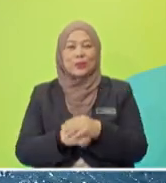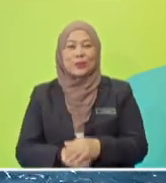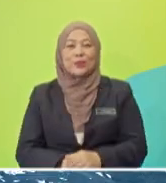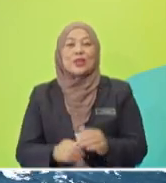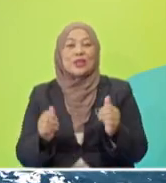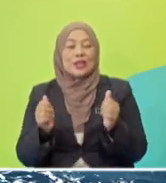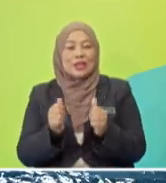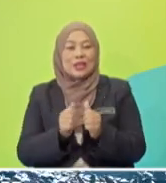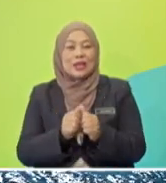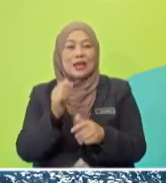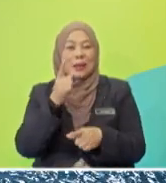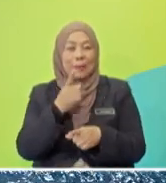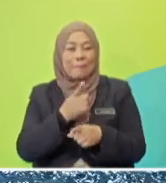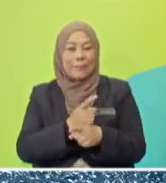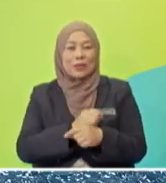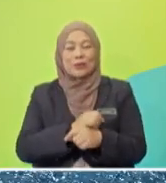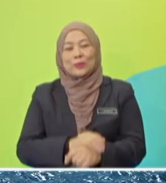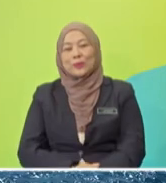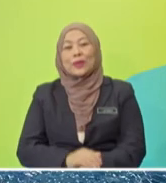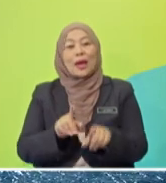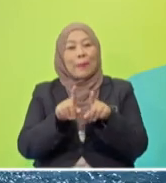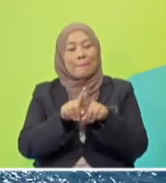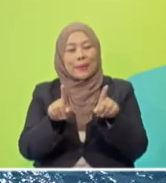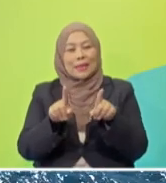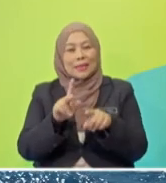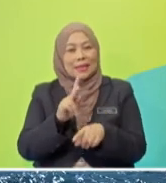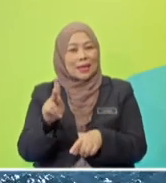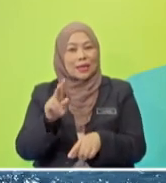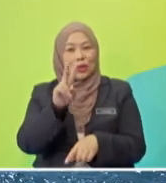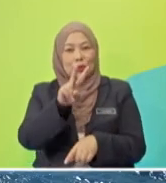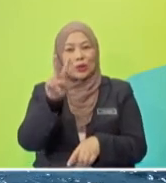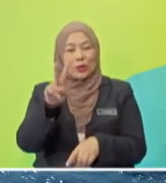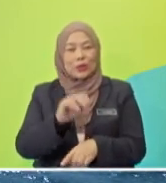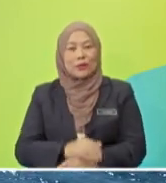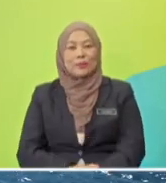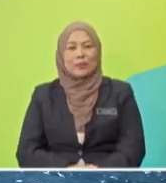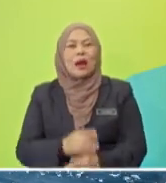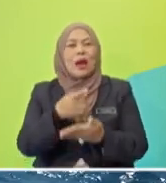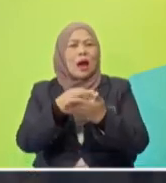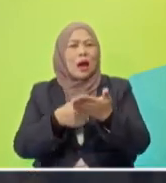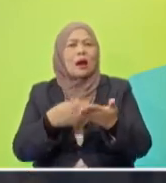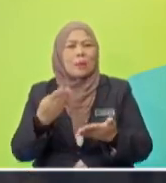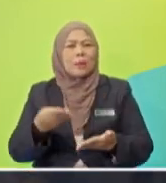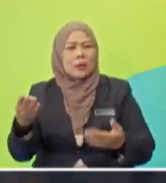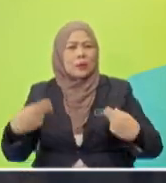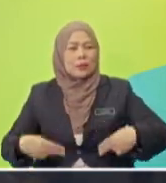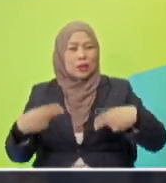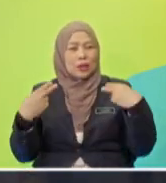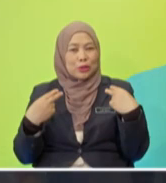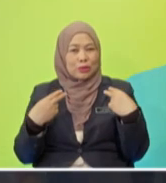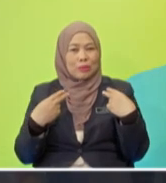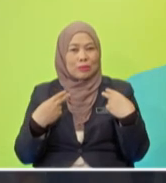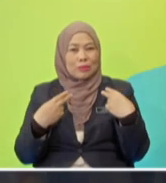dengan betul jadi tampubo masukkan apakah benda hidup Hmm oke kita lihat ya yang pertama